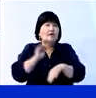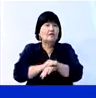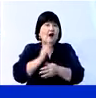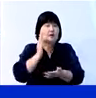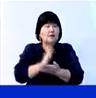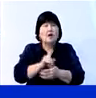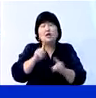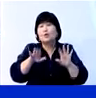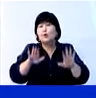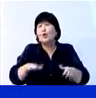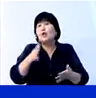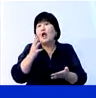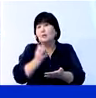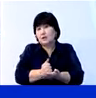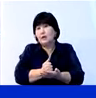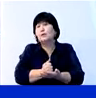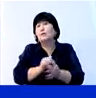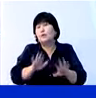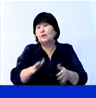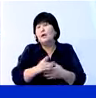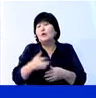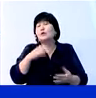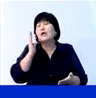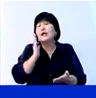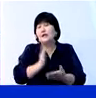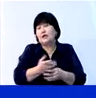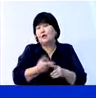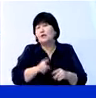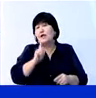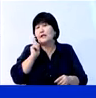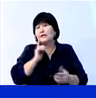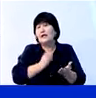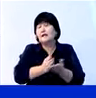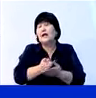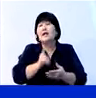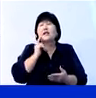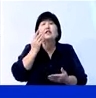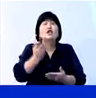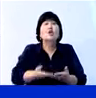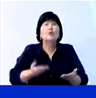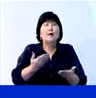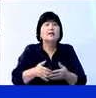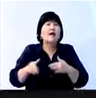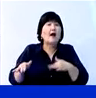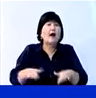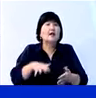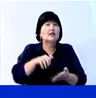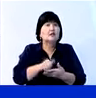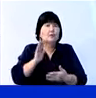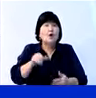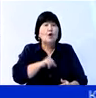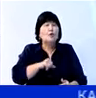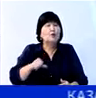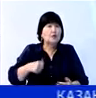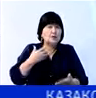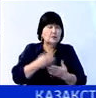кейбір орын алып жатқан жағдайлар бар. Солардың біз тікелей осы жастар саясатымен, жастардың мәселесімен айналысатын болғаннан кейін өзіміз